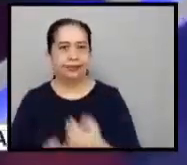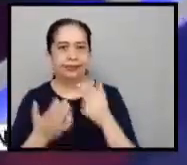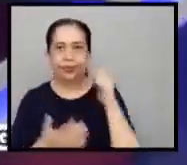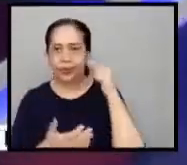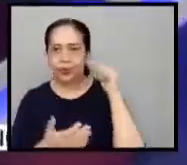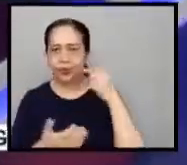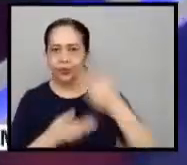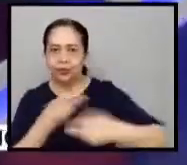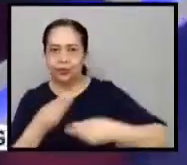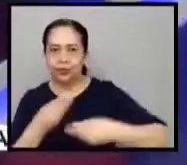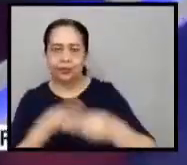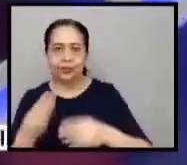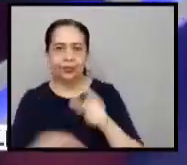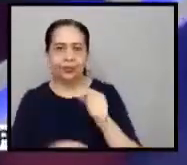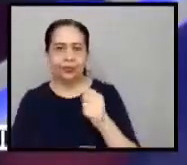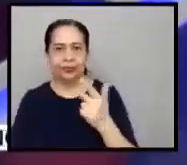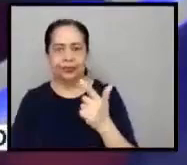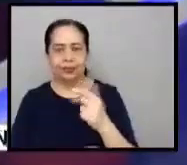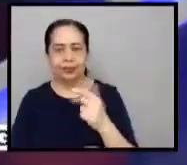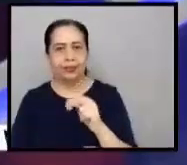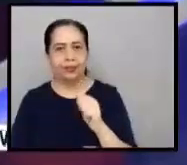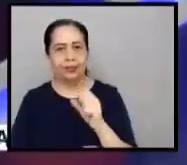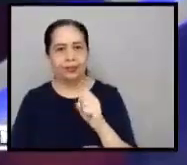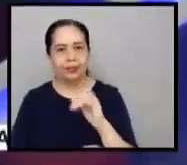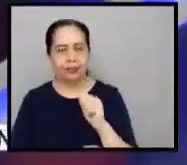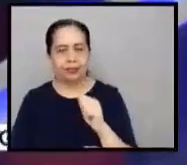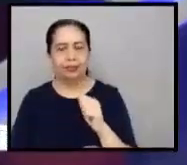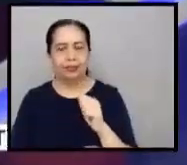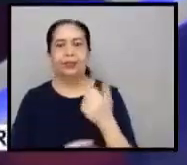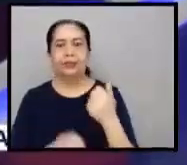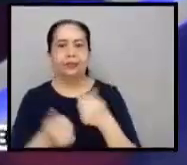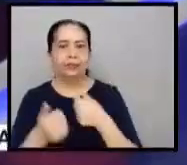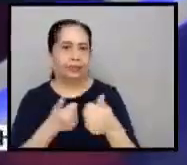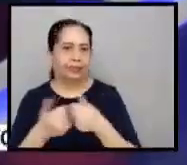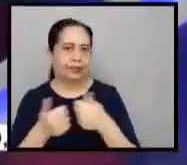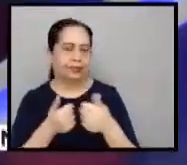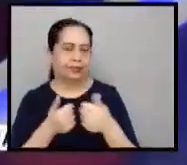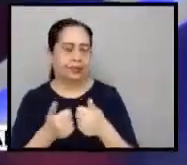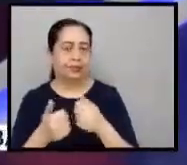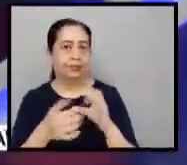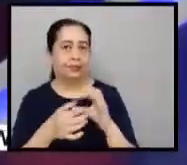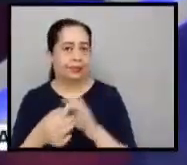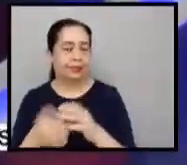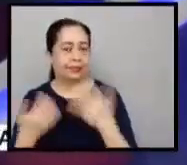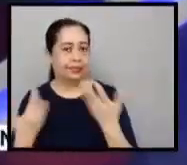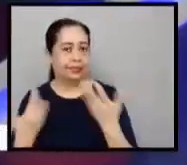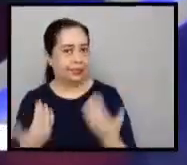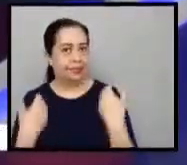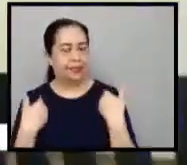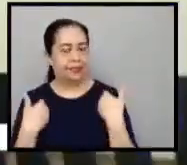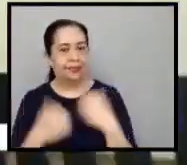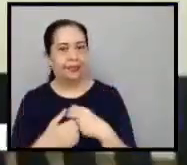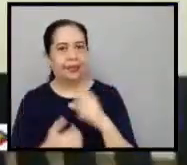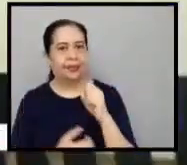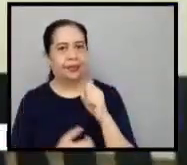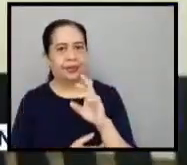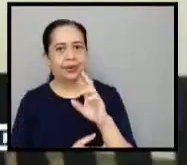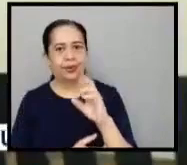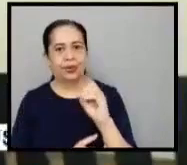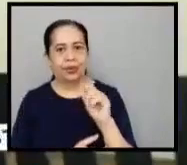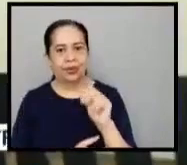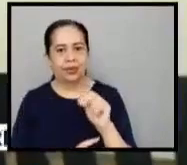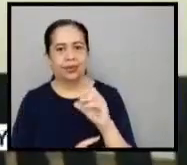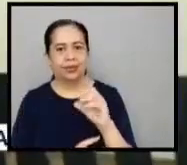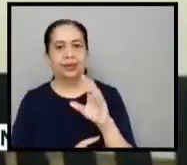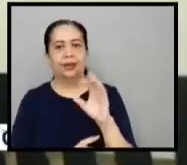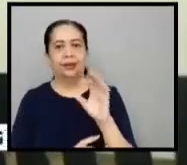the 2023 NAMCIA Festivals and Competitions. At kaugnay niyan ay makakasama natin ngayon si Sir Ronan Ferrer, isang Doctor of